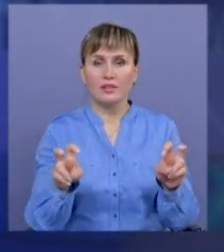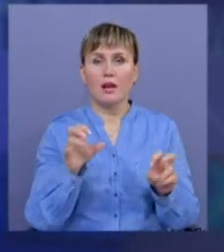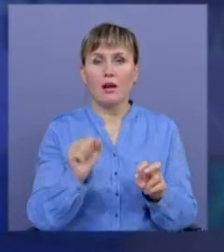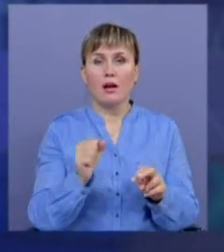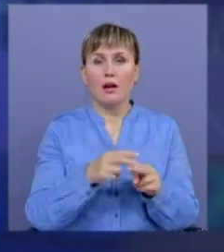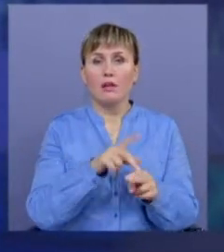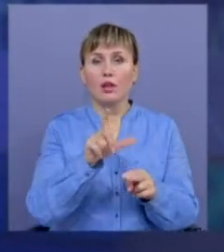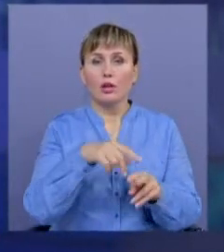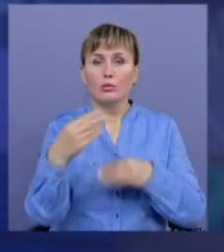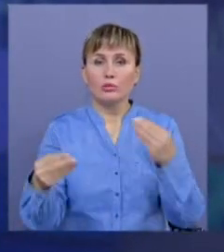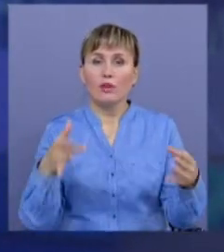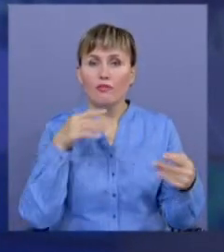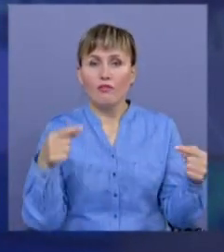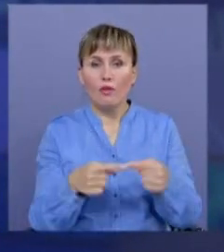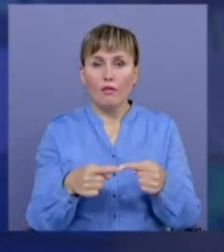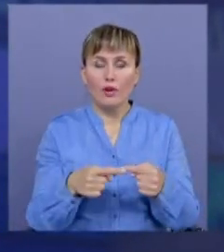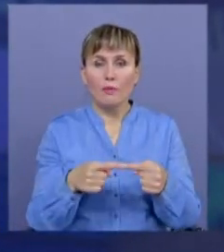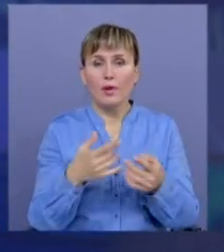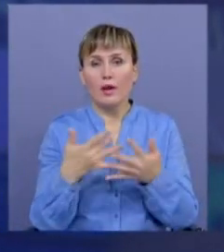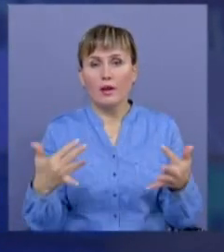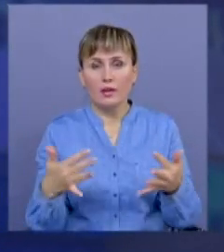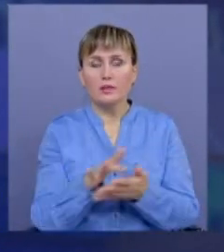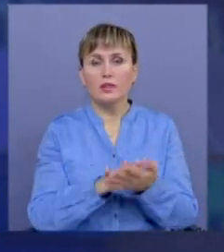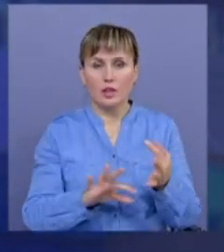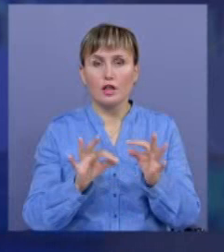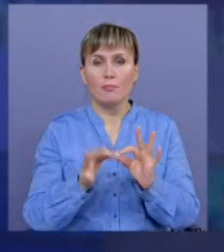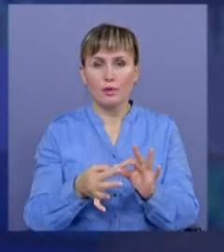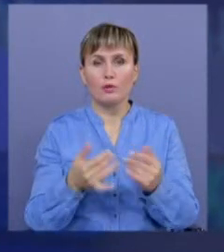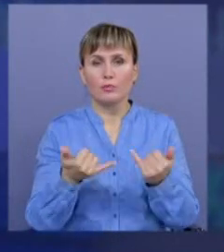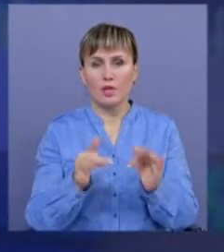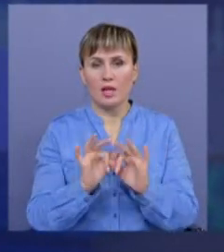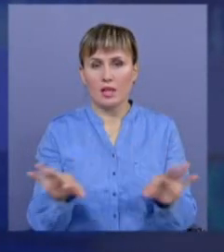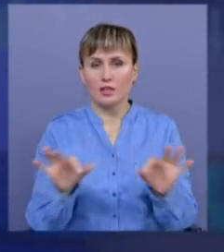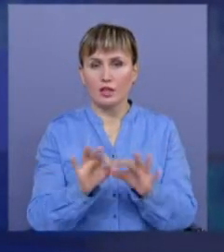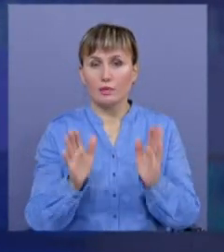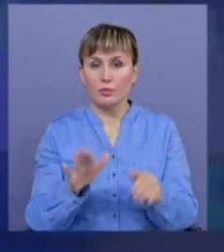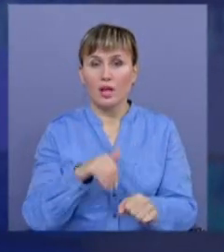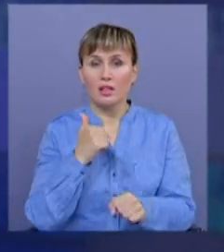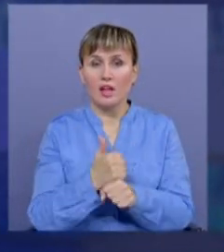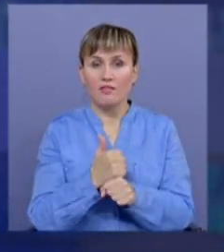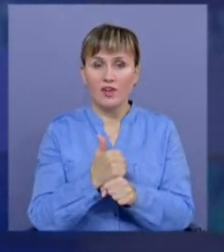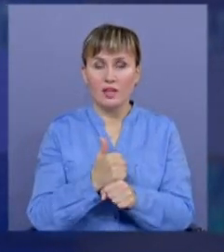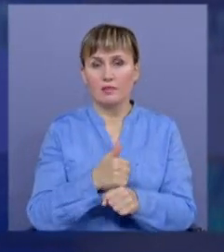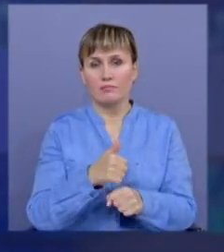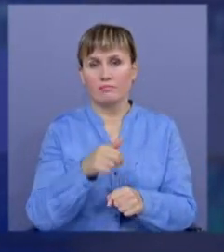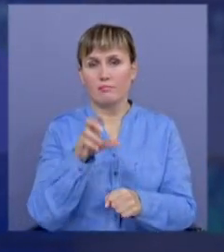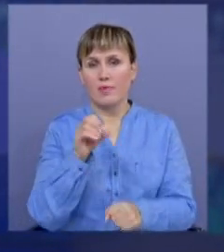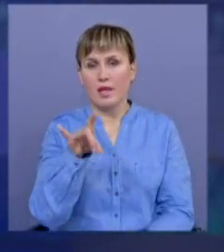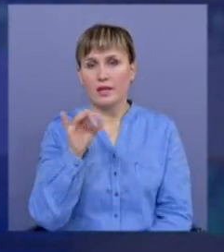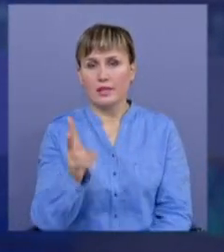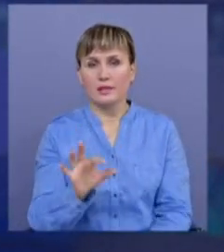они до потребителя вовремя, без сбоев? Моему коллеге в столице Элизату Акчурину рассказал глава СК-фармация Берик